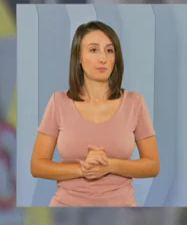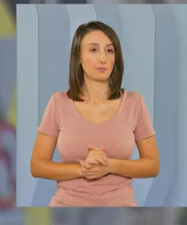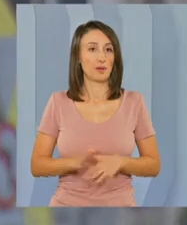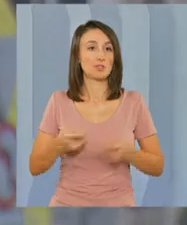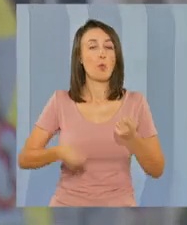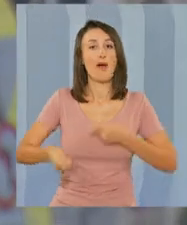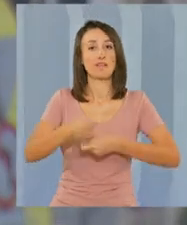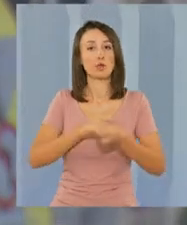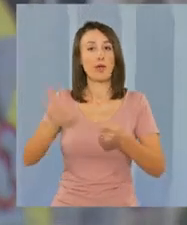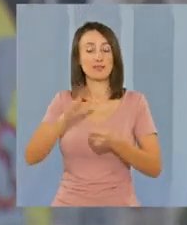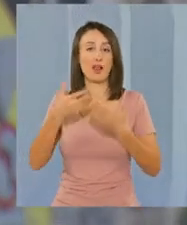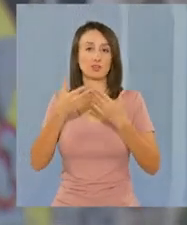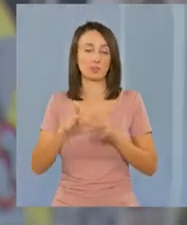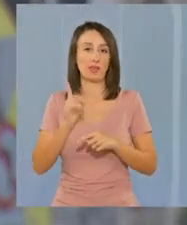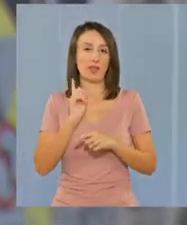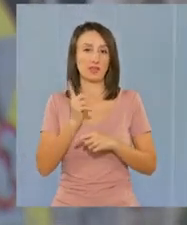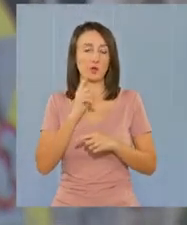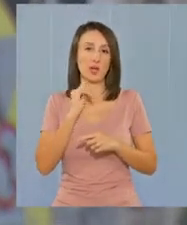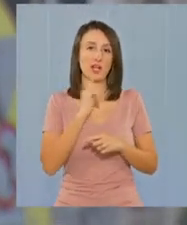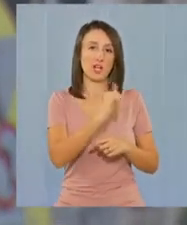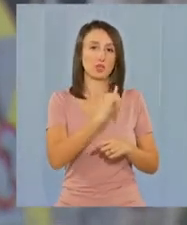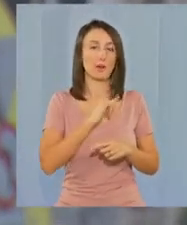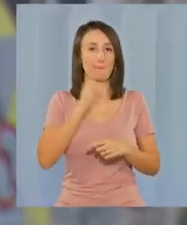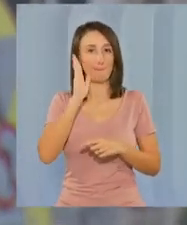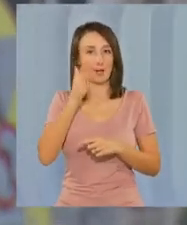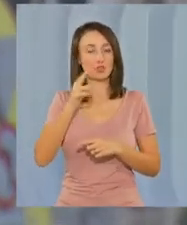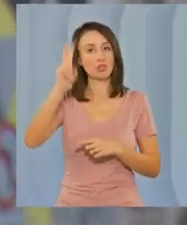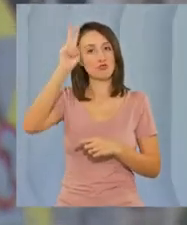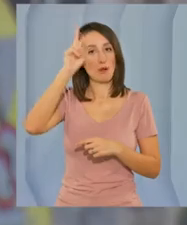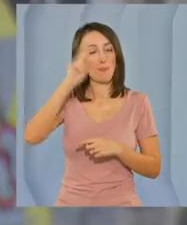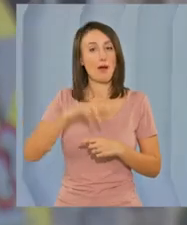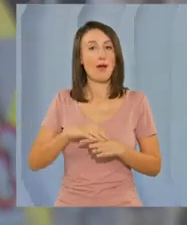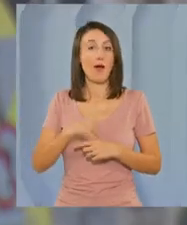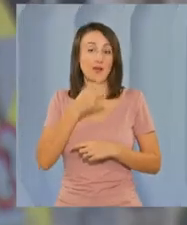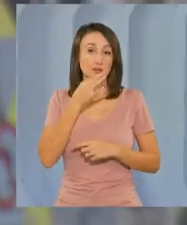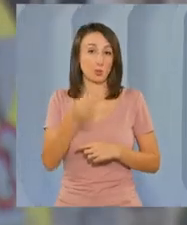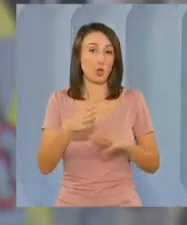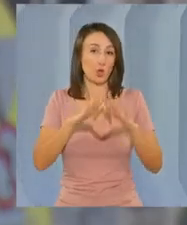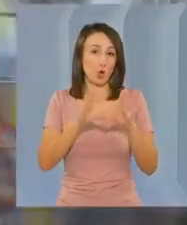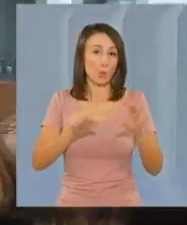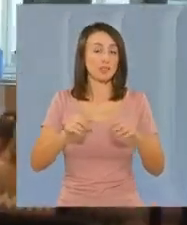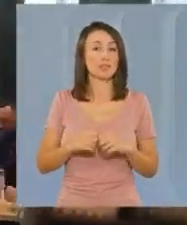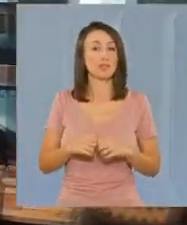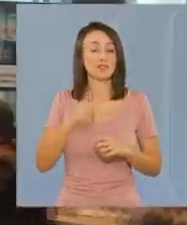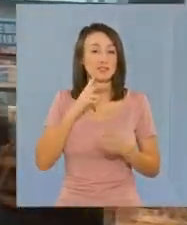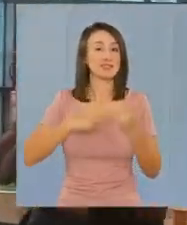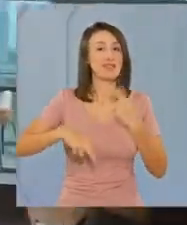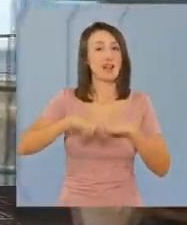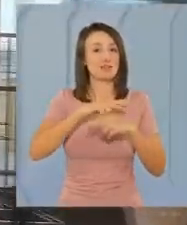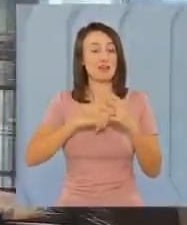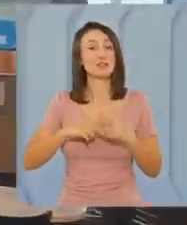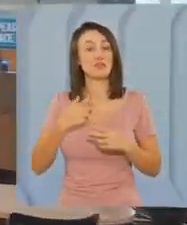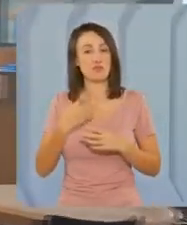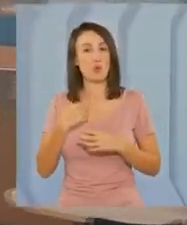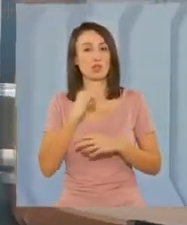Ministerul Afacerilor Externe a emis o atenționare de călătorie pentru Belgia și Germania Maie îi informează pe românii care se află tranzitează sau intenționează